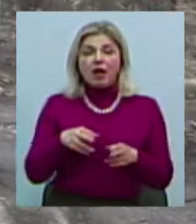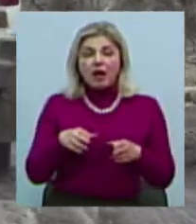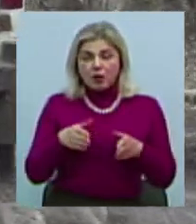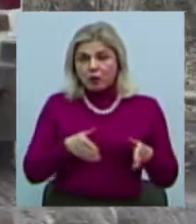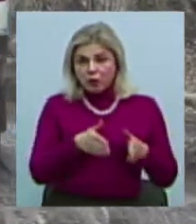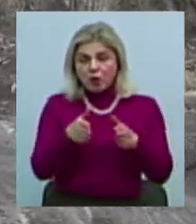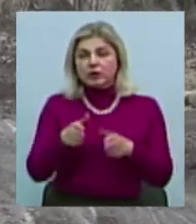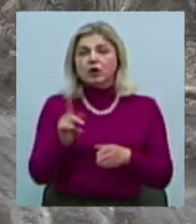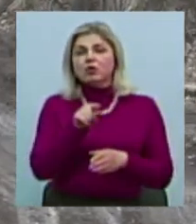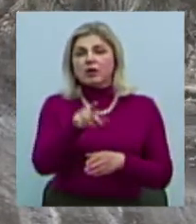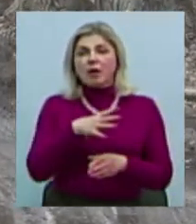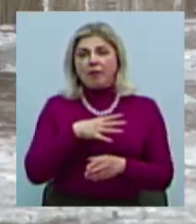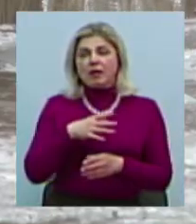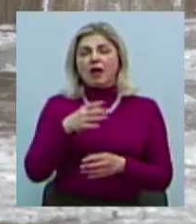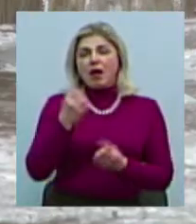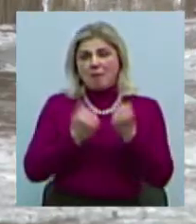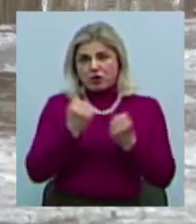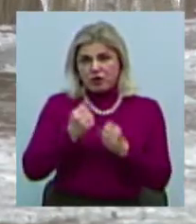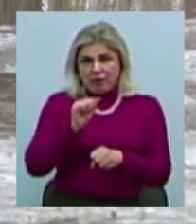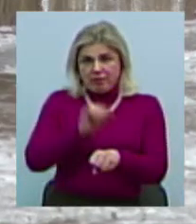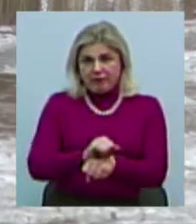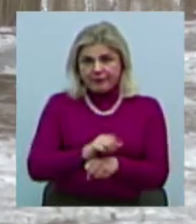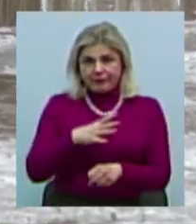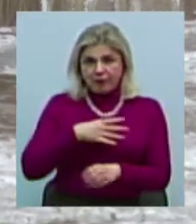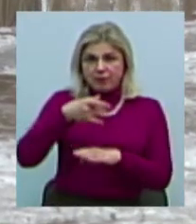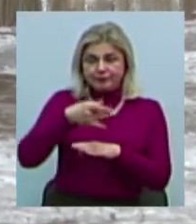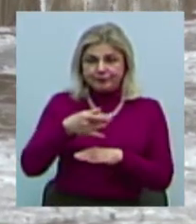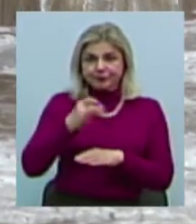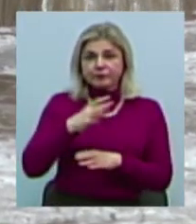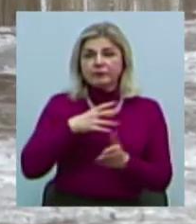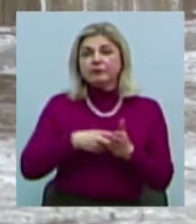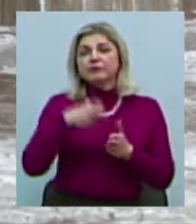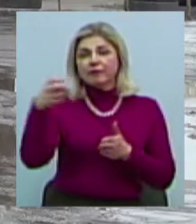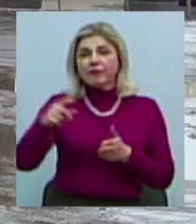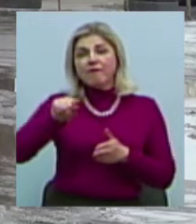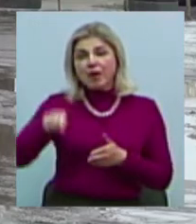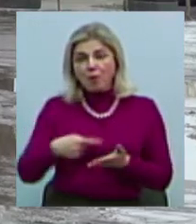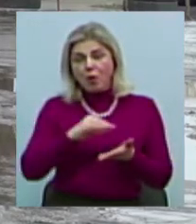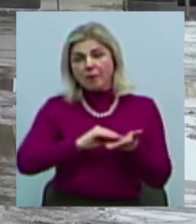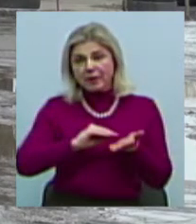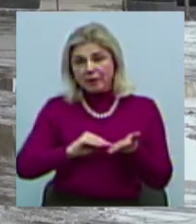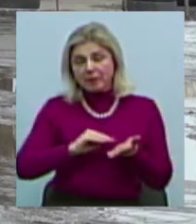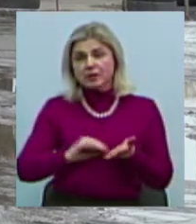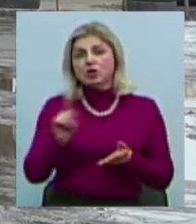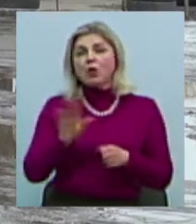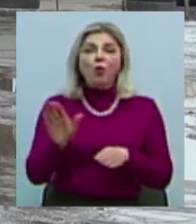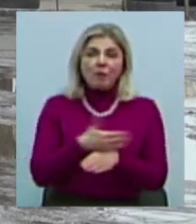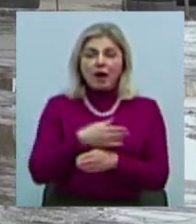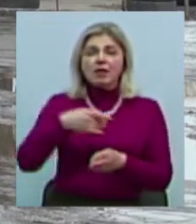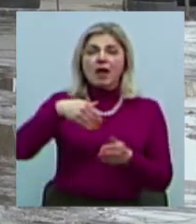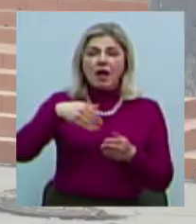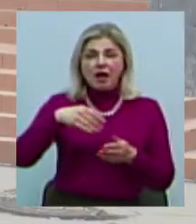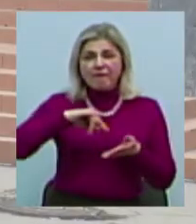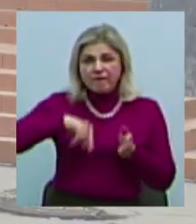внаслідок застрягання там великовантажних транспортних засобів. Було направлено вимогу припис щодо усунення ям, вибоїн та просадок на цій